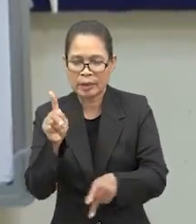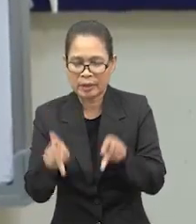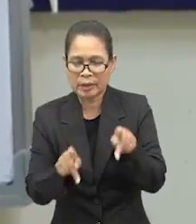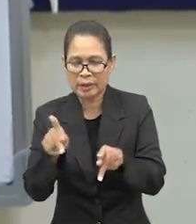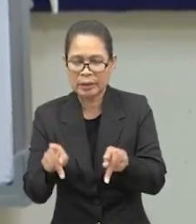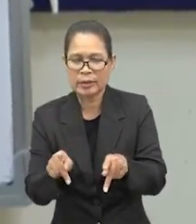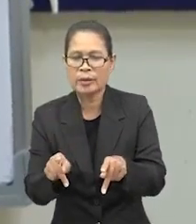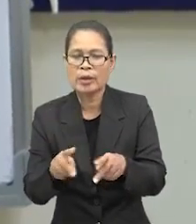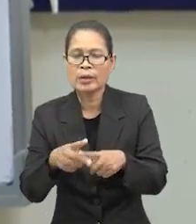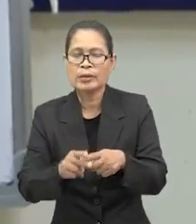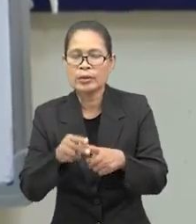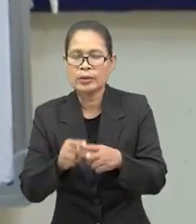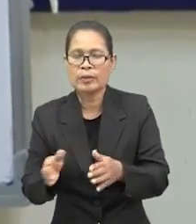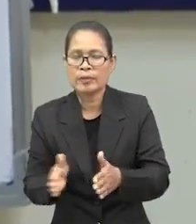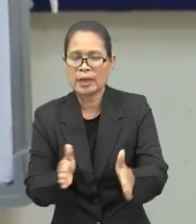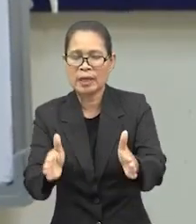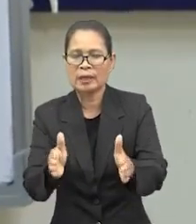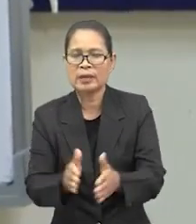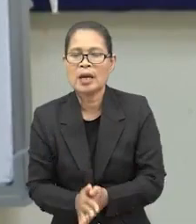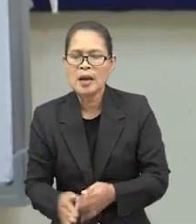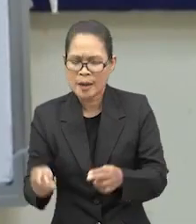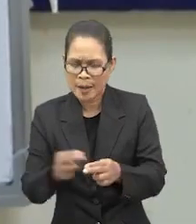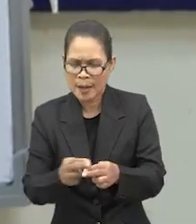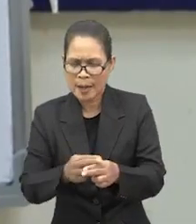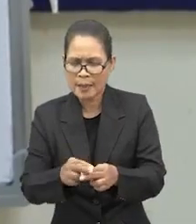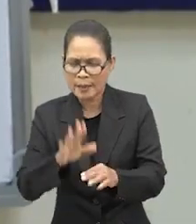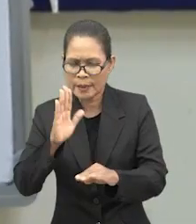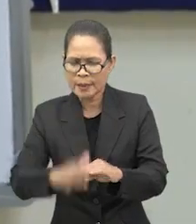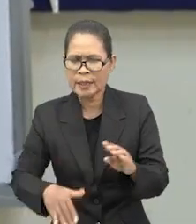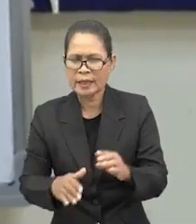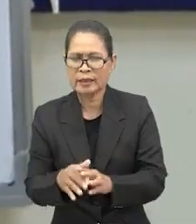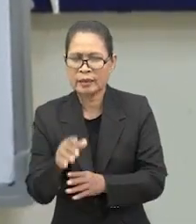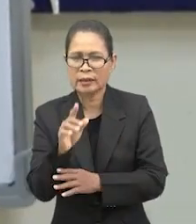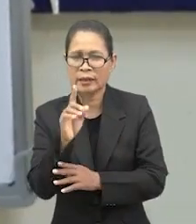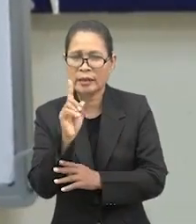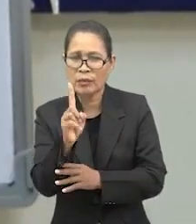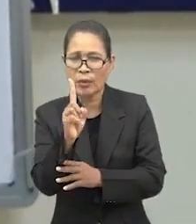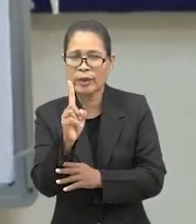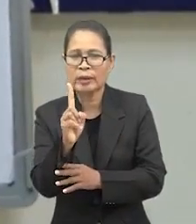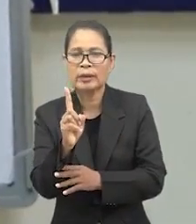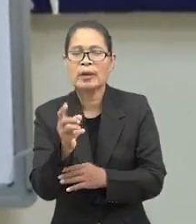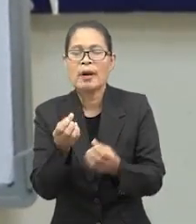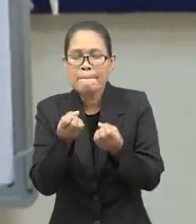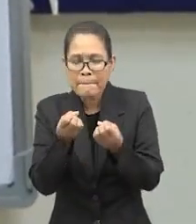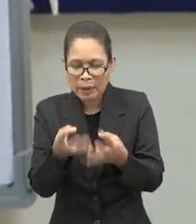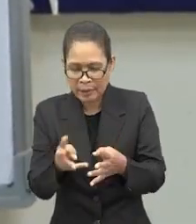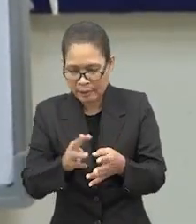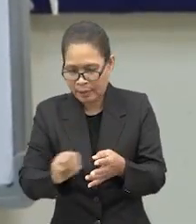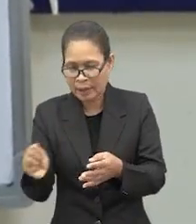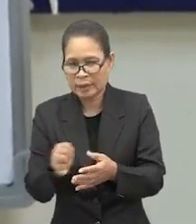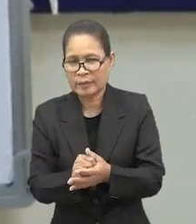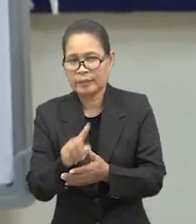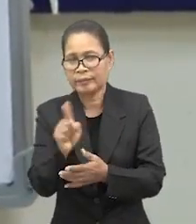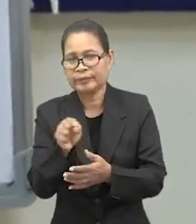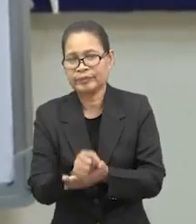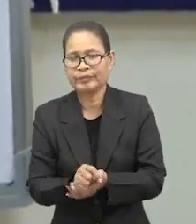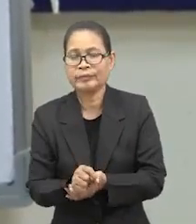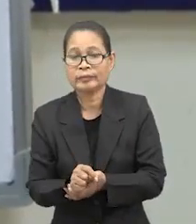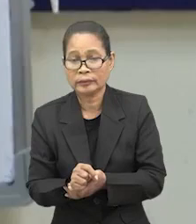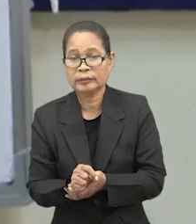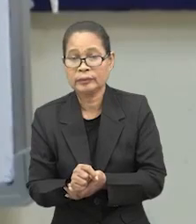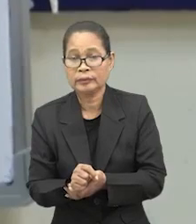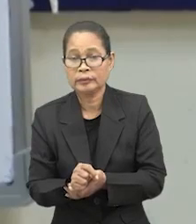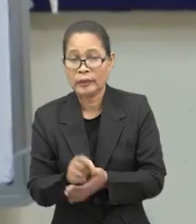tì bà chia chôn chua chôn phlâu khlay chieng thngai ti 1 ponman